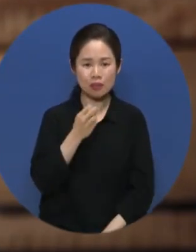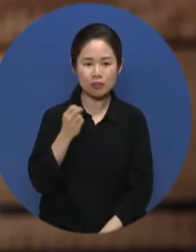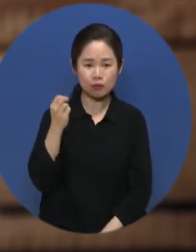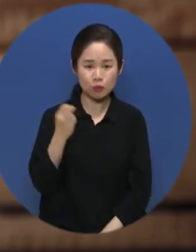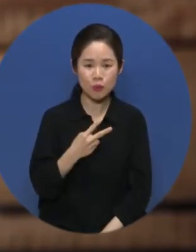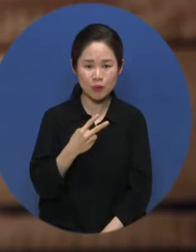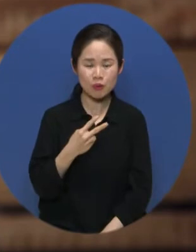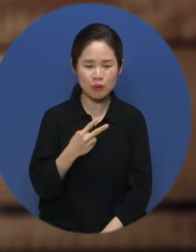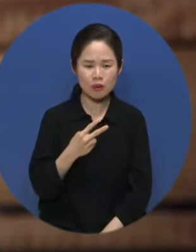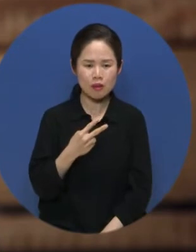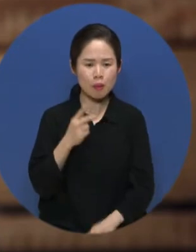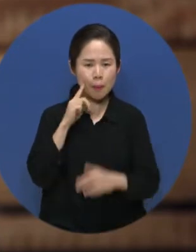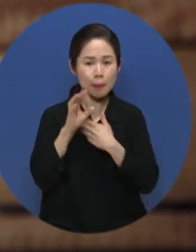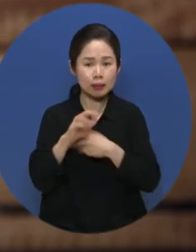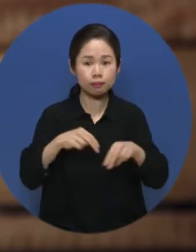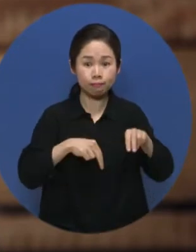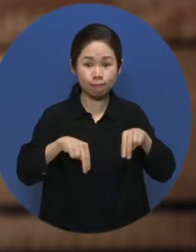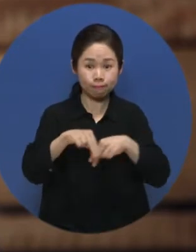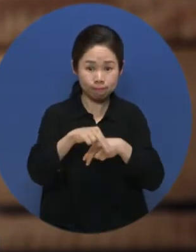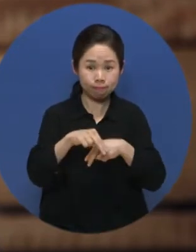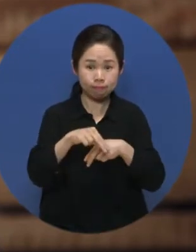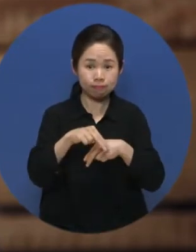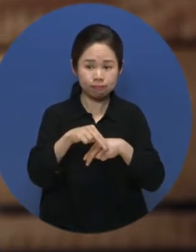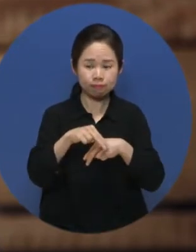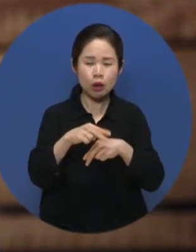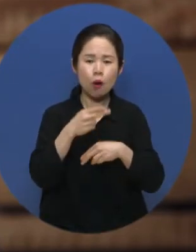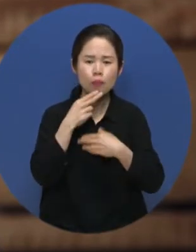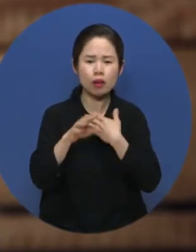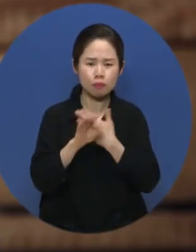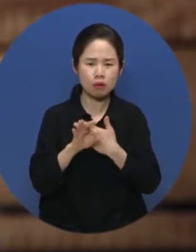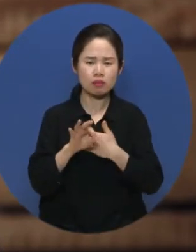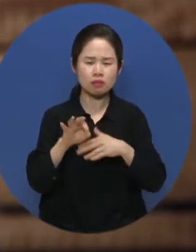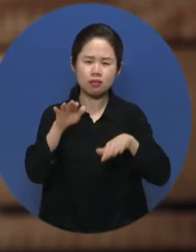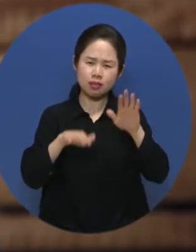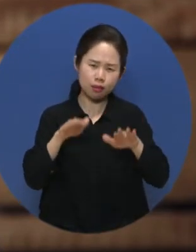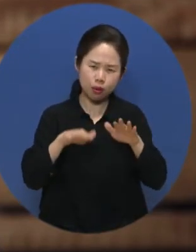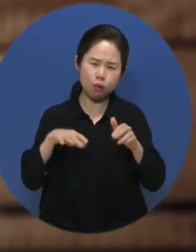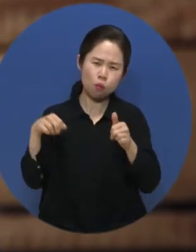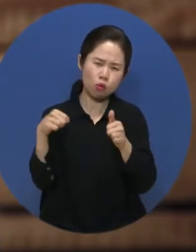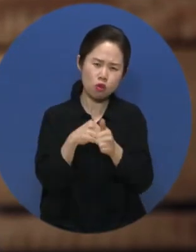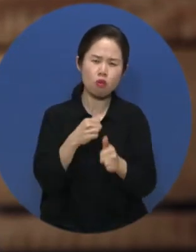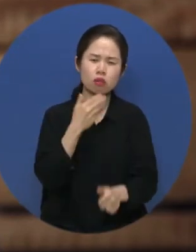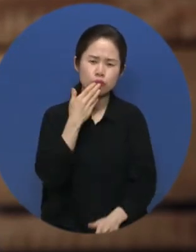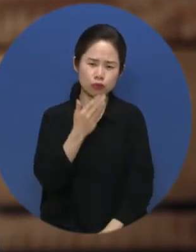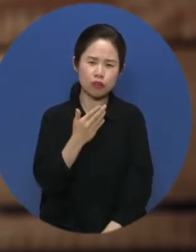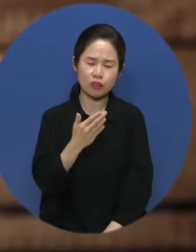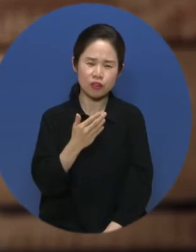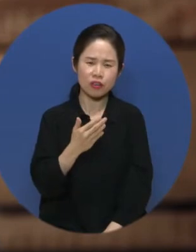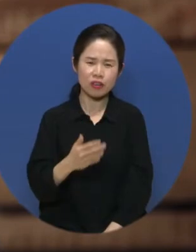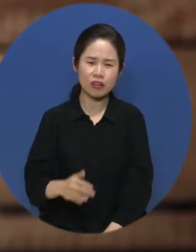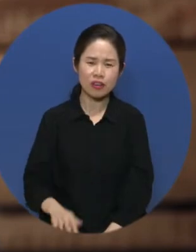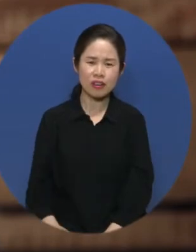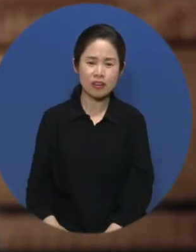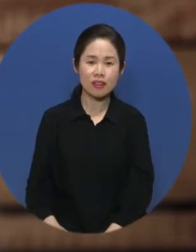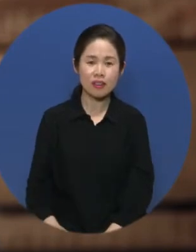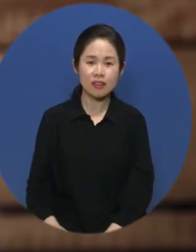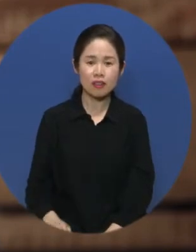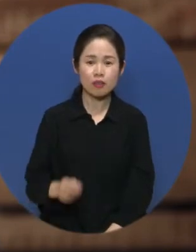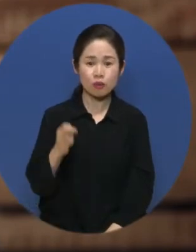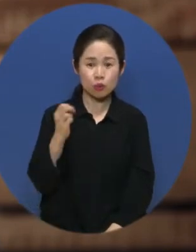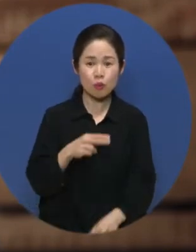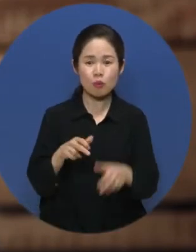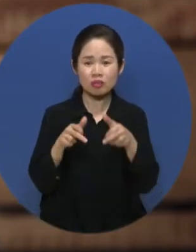나아가서는 폭력 같은 거를 예방할 수 있고, 최근에 있었던 미투 운동이라던가 뭐 장애인에 관련된 염전